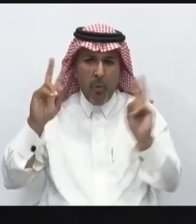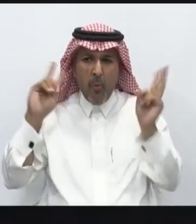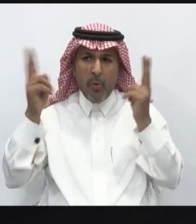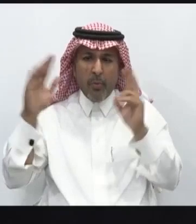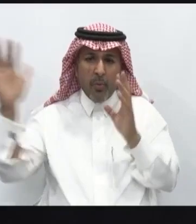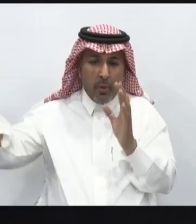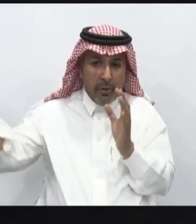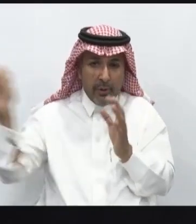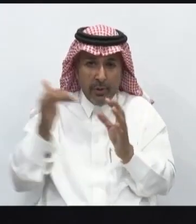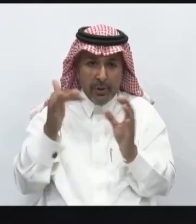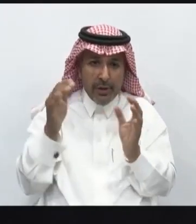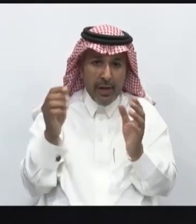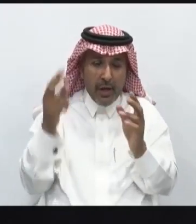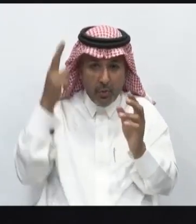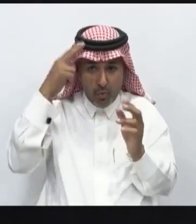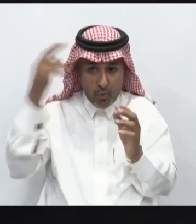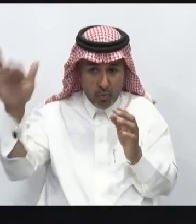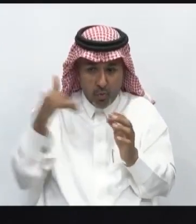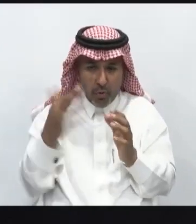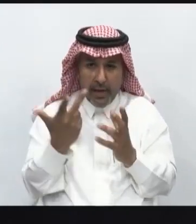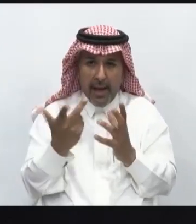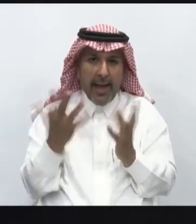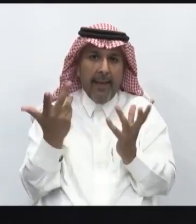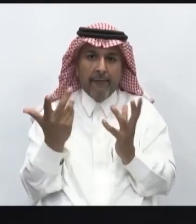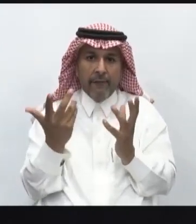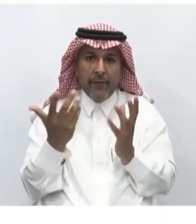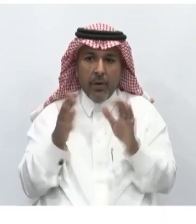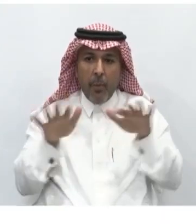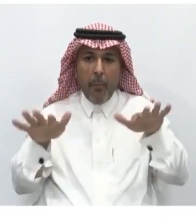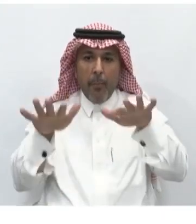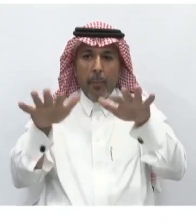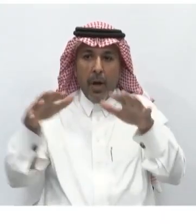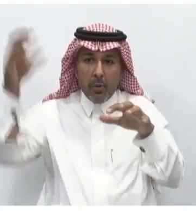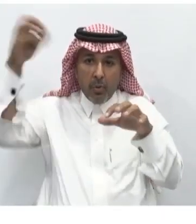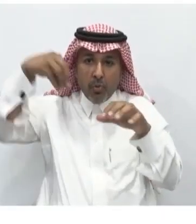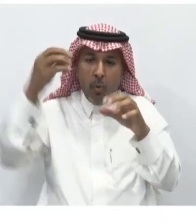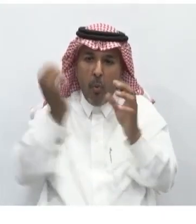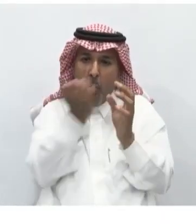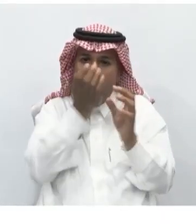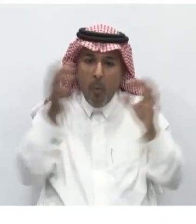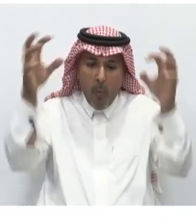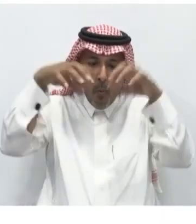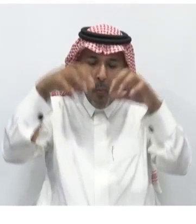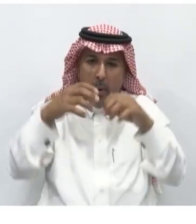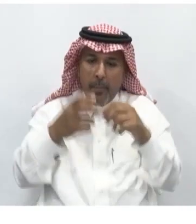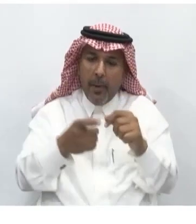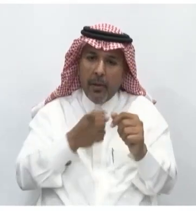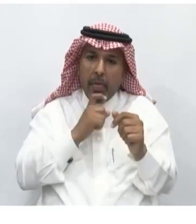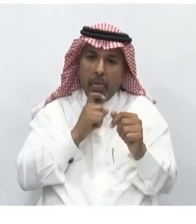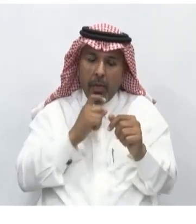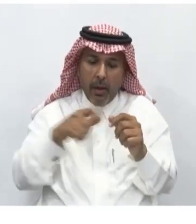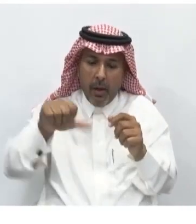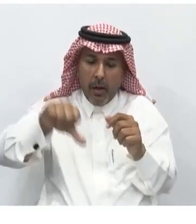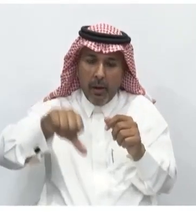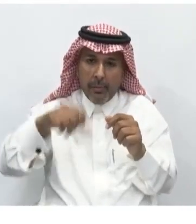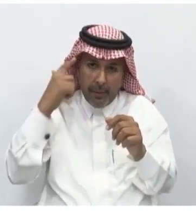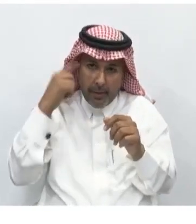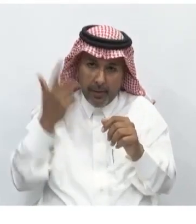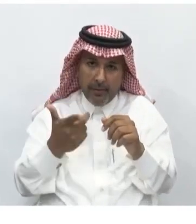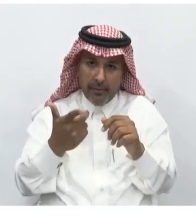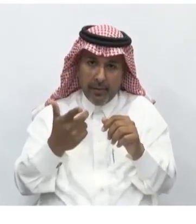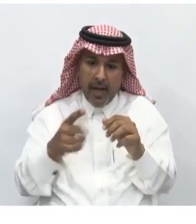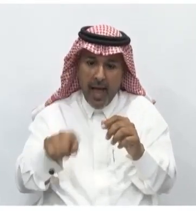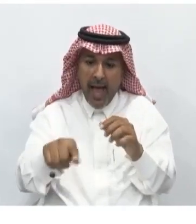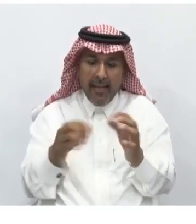إلى ممكن إتلافها. تعبأ مع أكياس المجففات التي تمنع الرطوبة في الدوائر